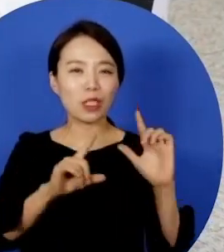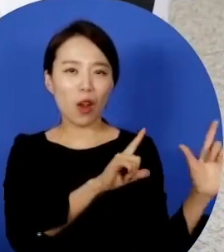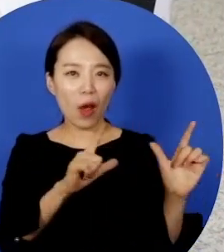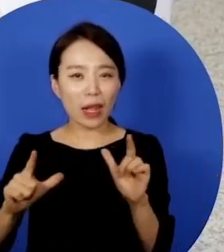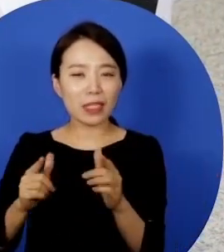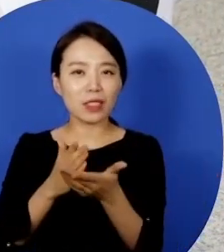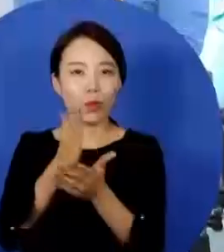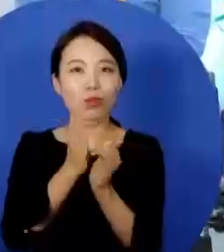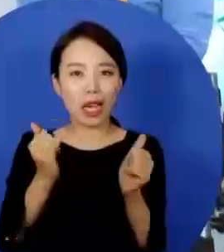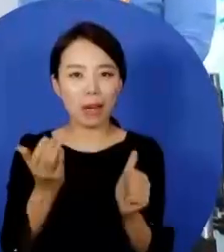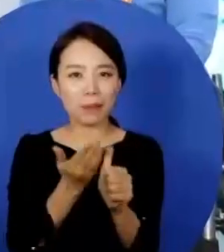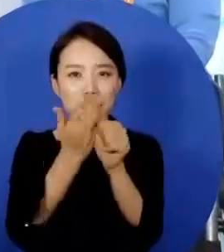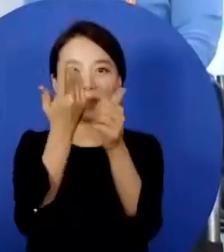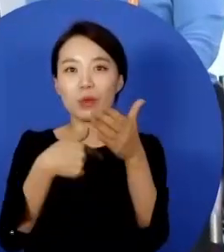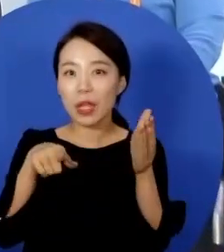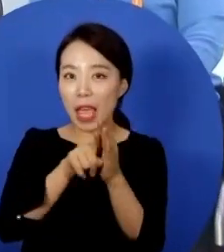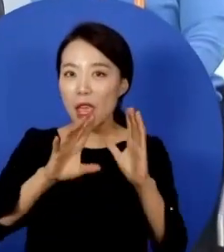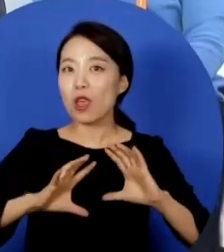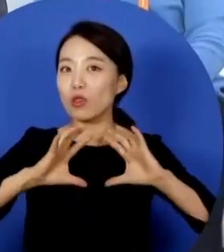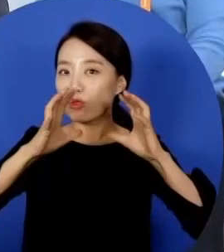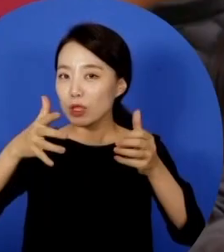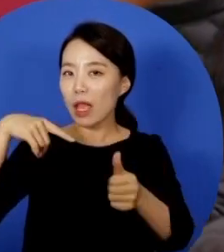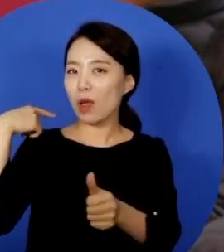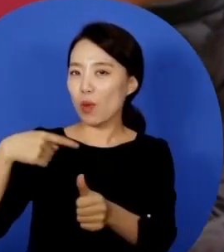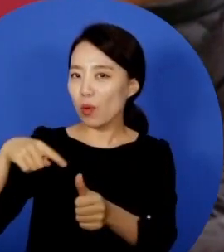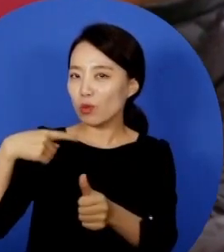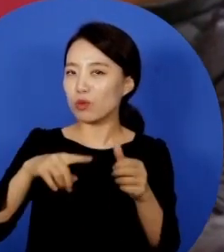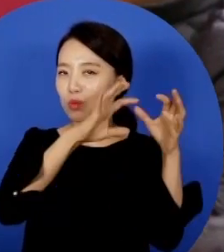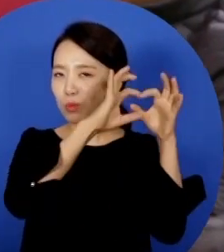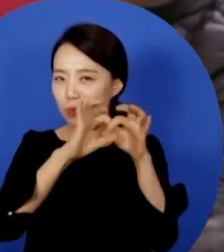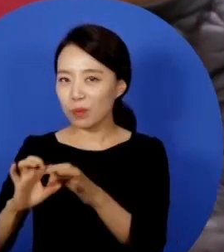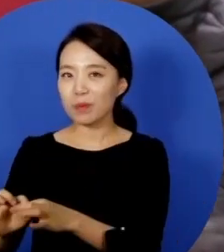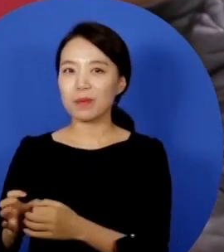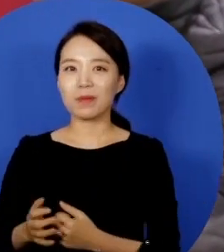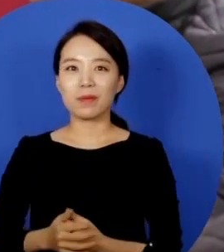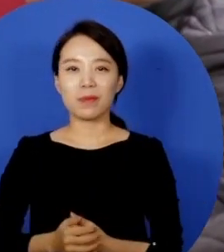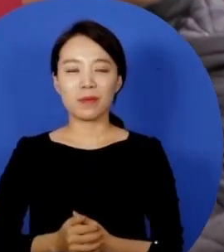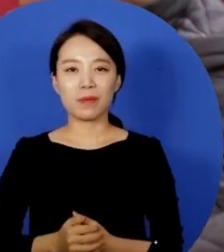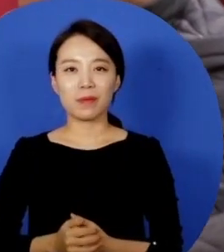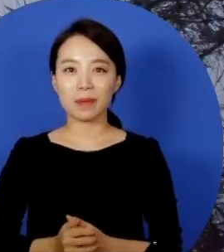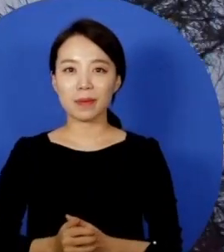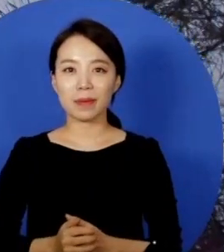글로벌 전문가 양성을 위해 국제 워크숍과 세미나를 개최합니다.